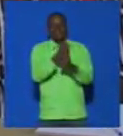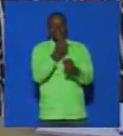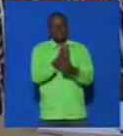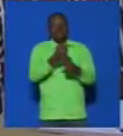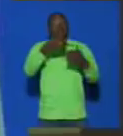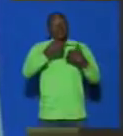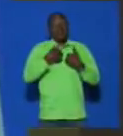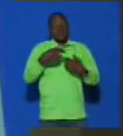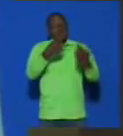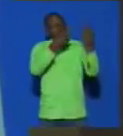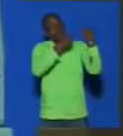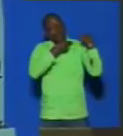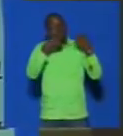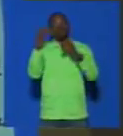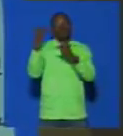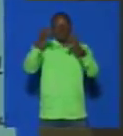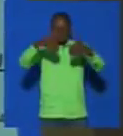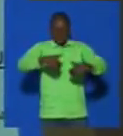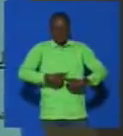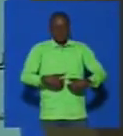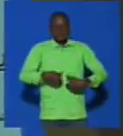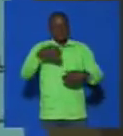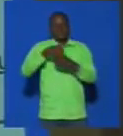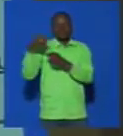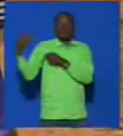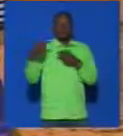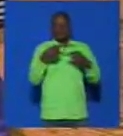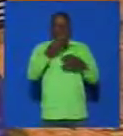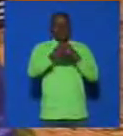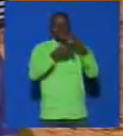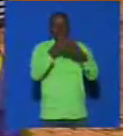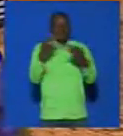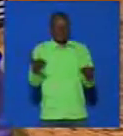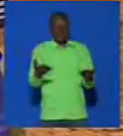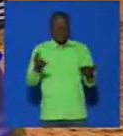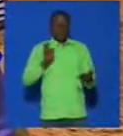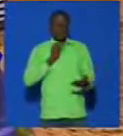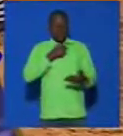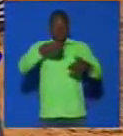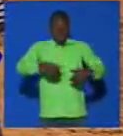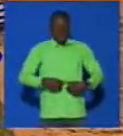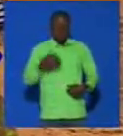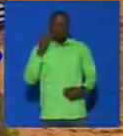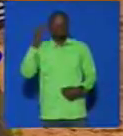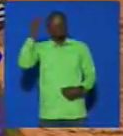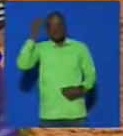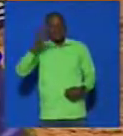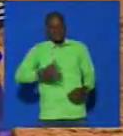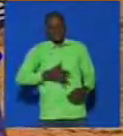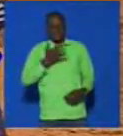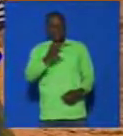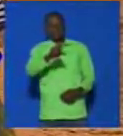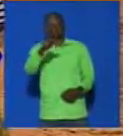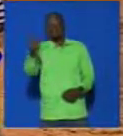définit les rôles qui devra jouer la jeunesse dans le combat tout le monde n'est pas là nous en tant que jeune une fois à la maison on va aussi sensibiliser les autres